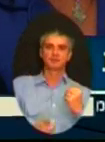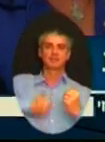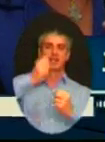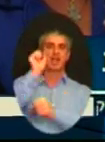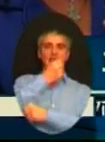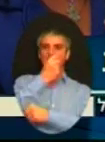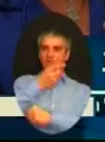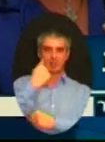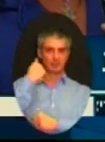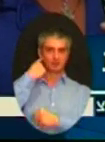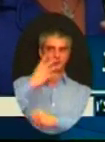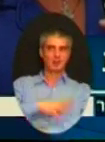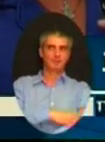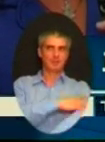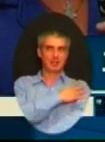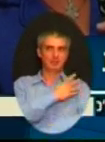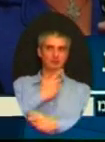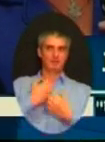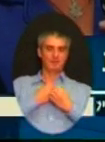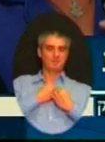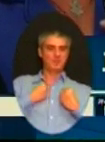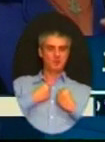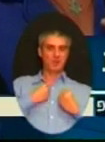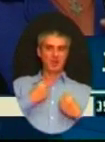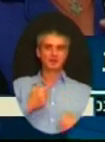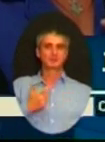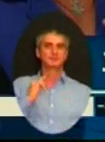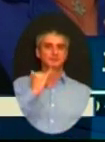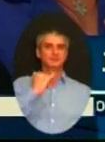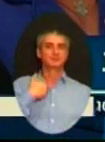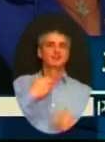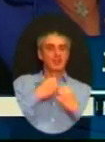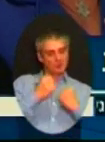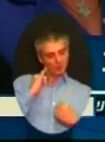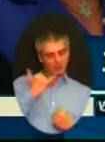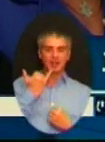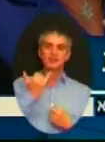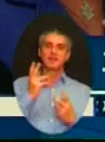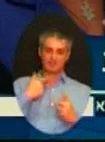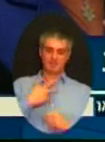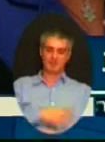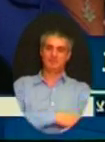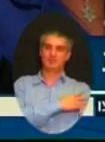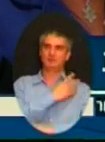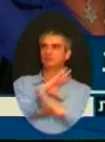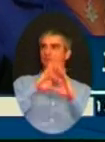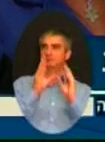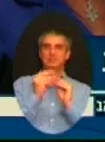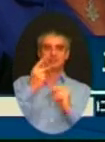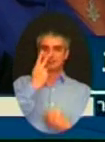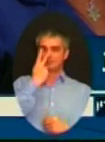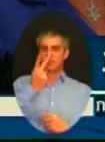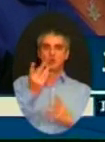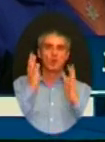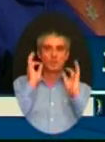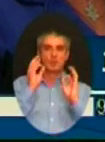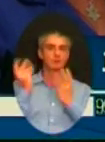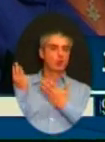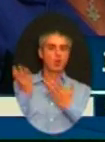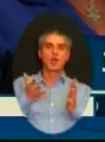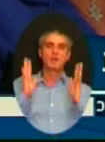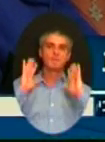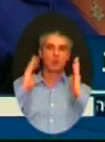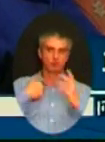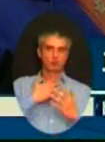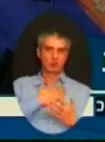רגב. אז נשמעת נרגשת ודרוכה. דרוכה בהחלט וגם נרגשת. בסך הכל זה ביקור באמת של אורח מאוד